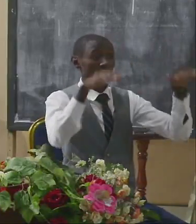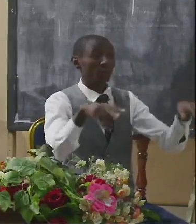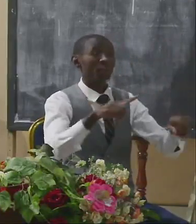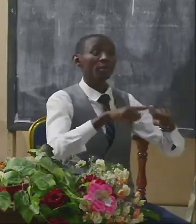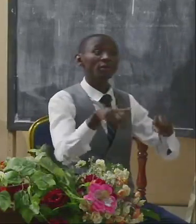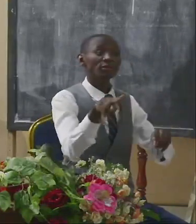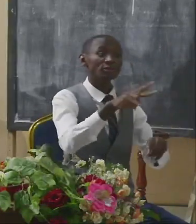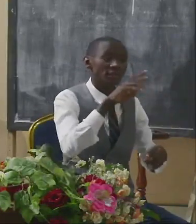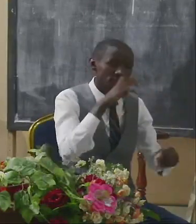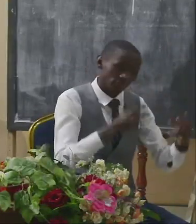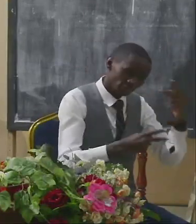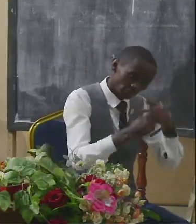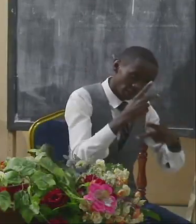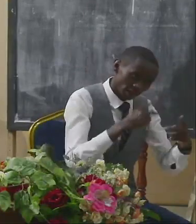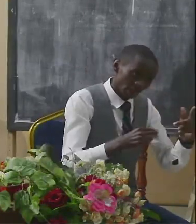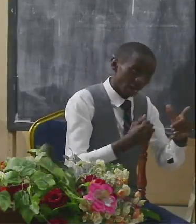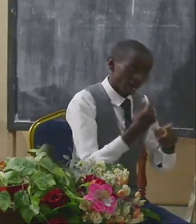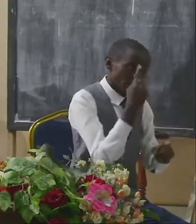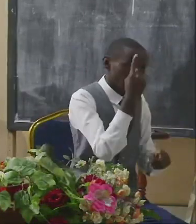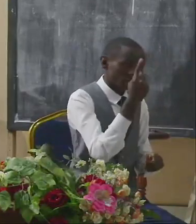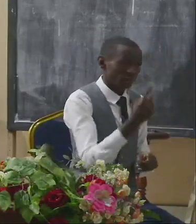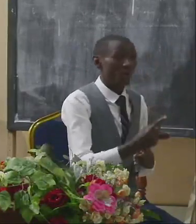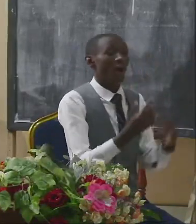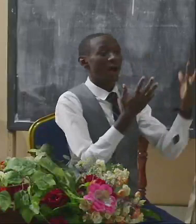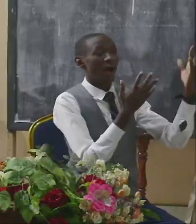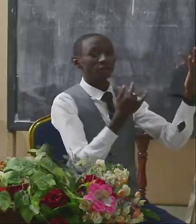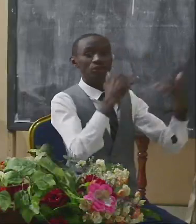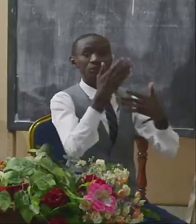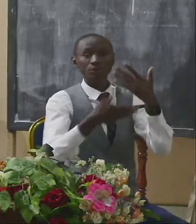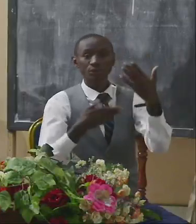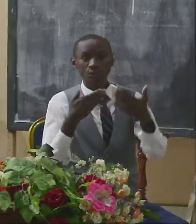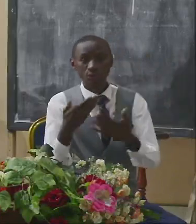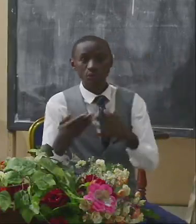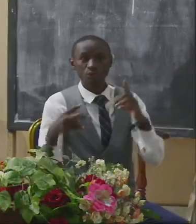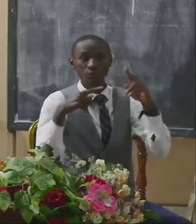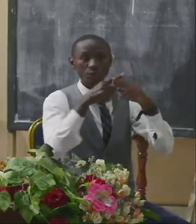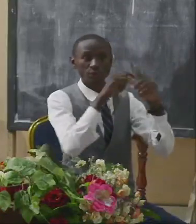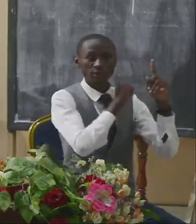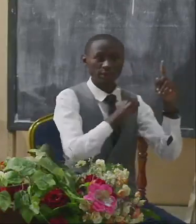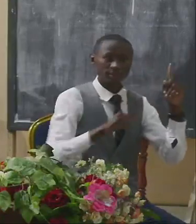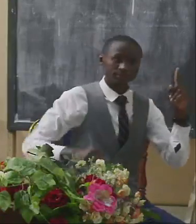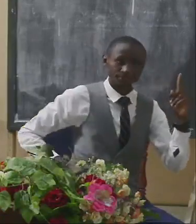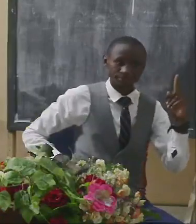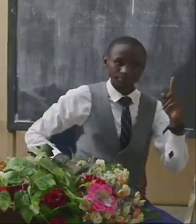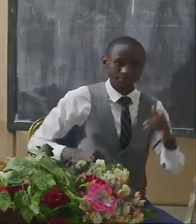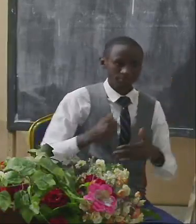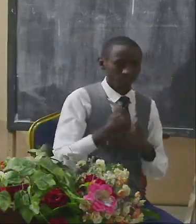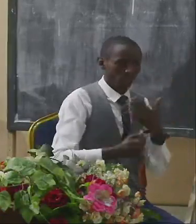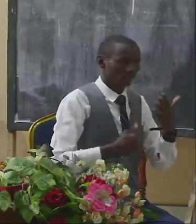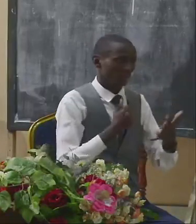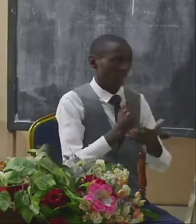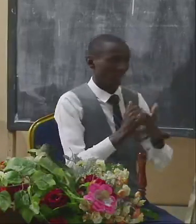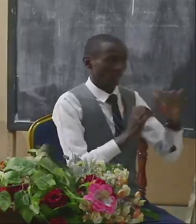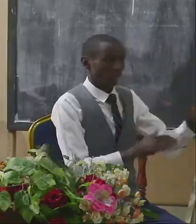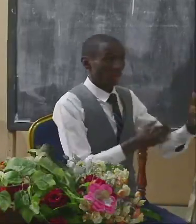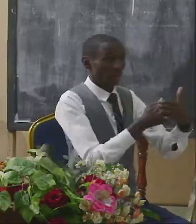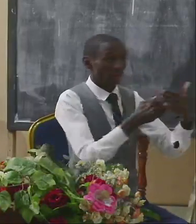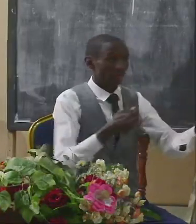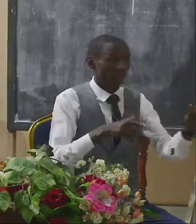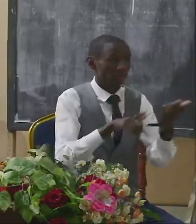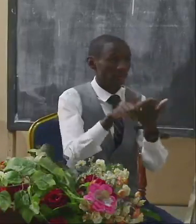venus. Ijapokuwa mvua mlikuja. Alors, attendons-nous tous au Seigneur. Sasa sote tujingojele kwa Bwana. Avant de